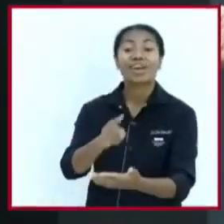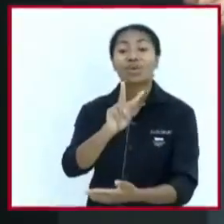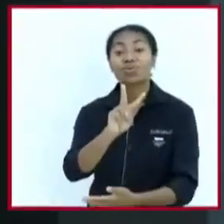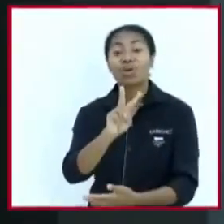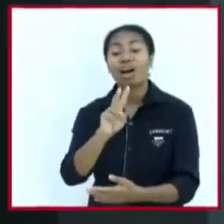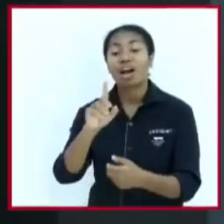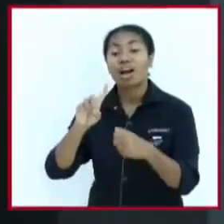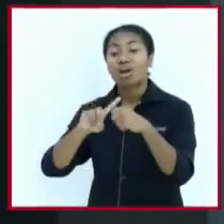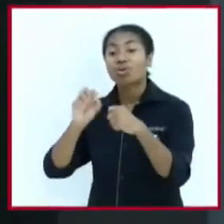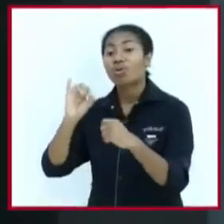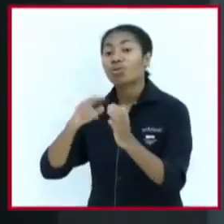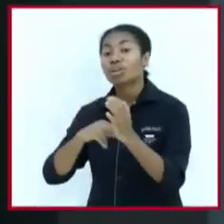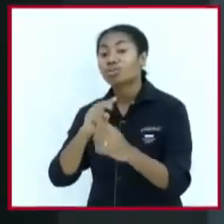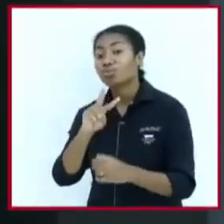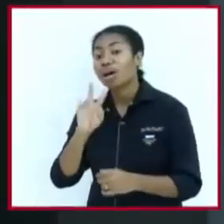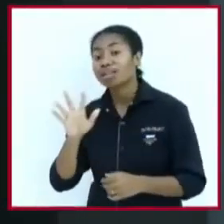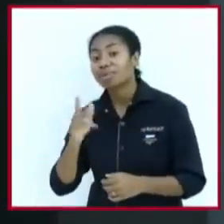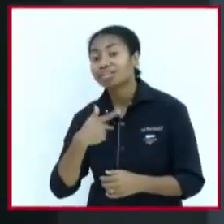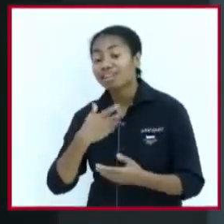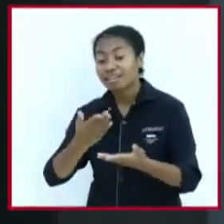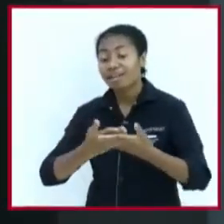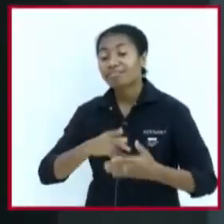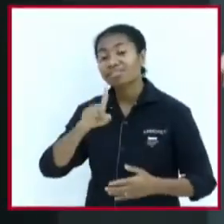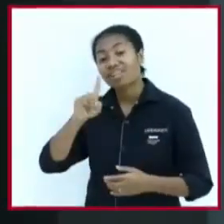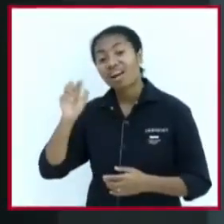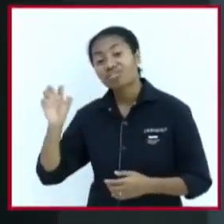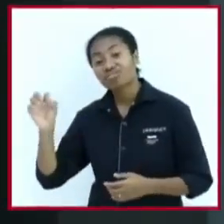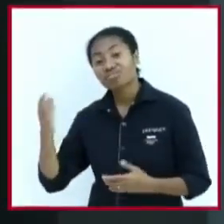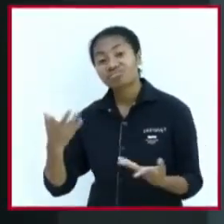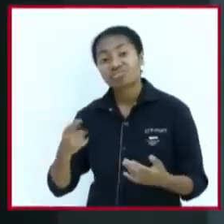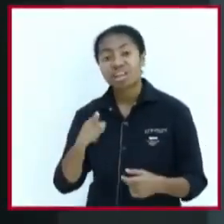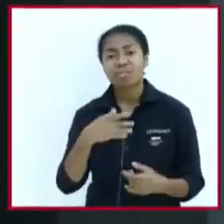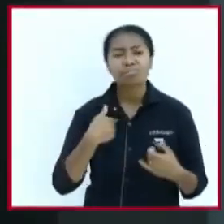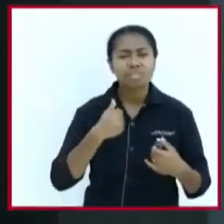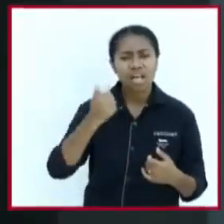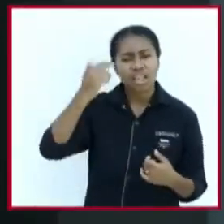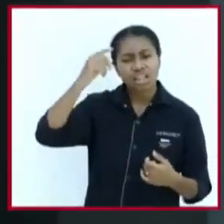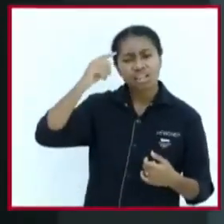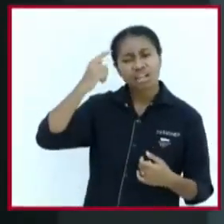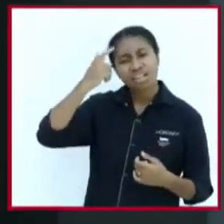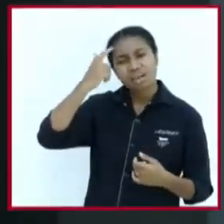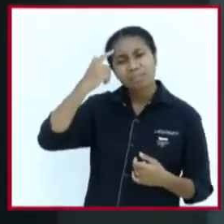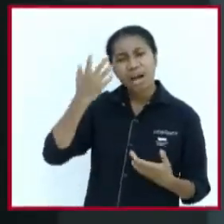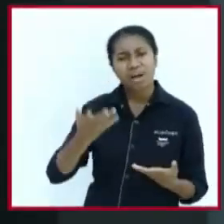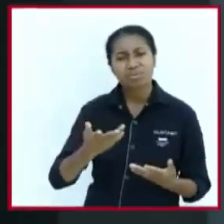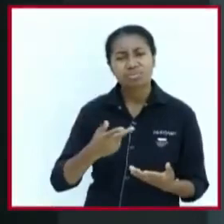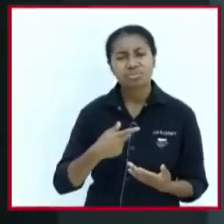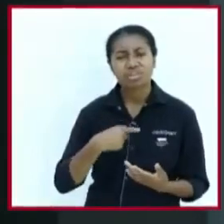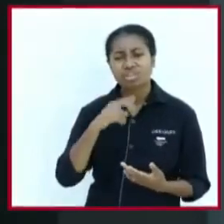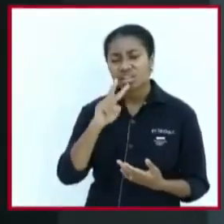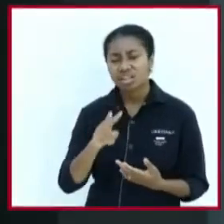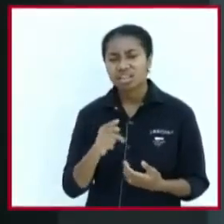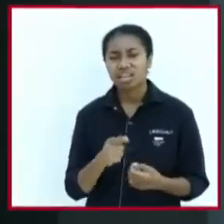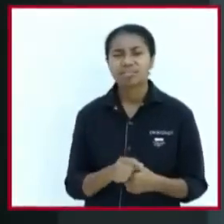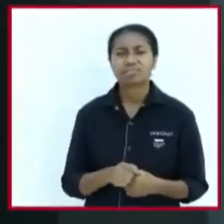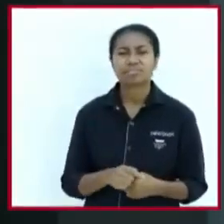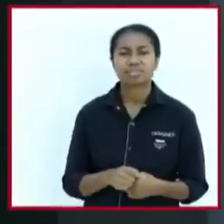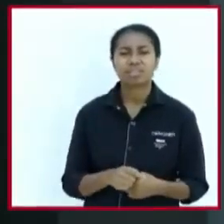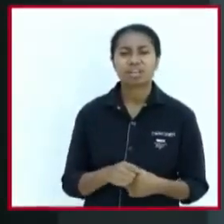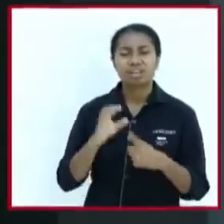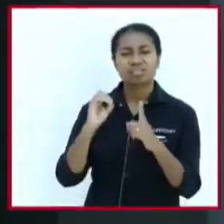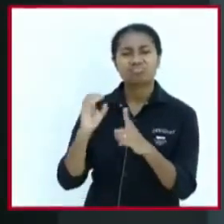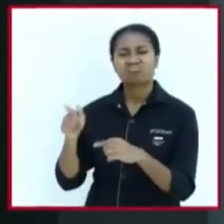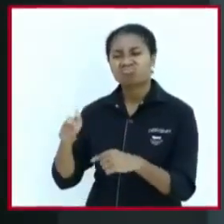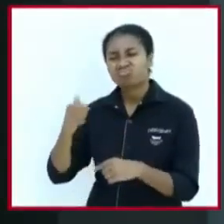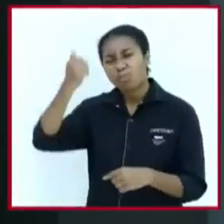25 Saya dapet 100 Kenapa dia bisa terpengaruh itu dia menukar 100 dengan 50 itu